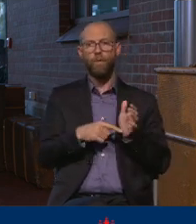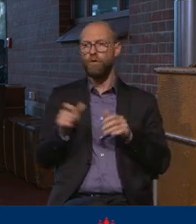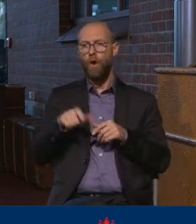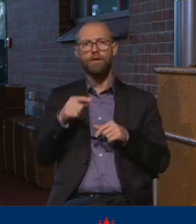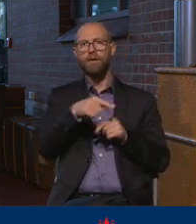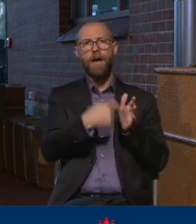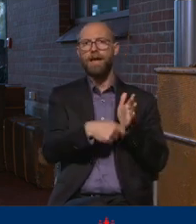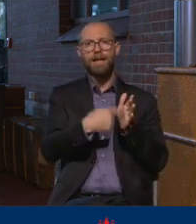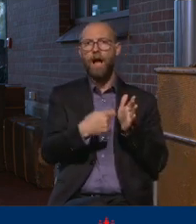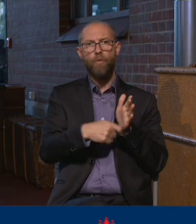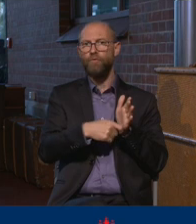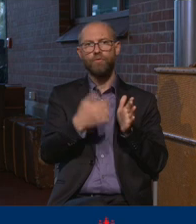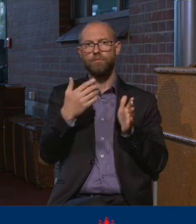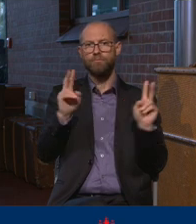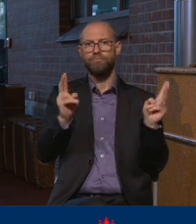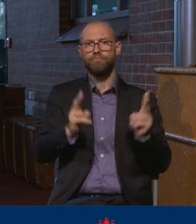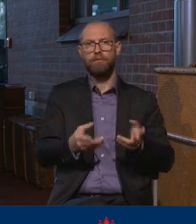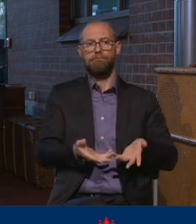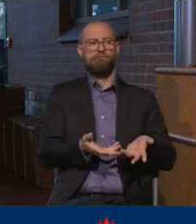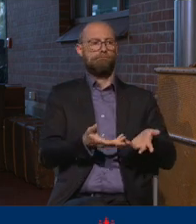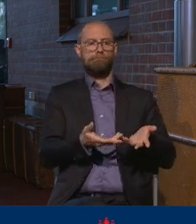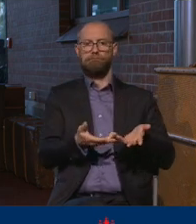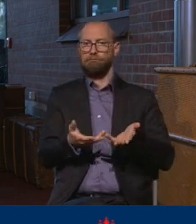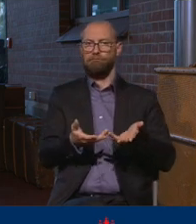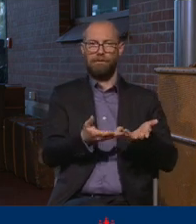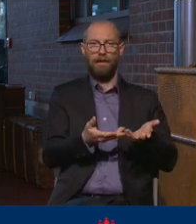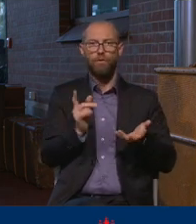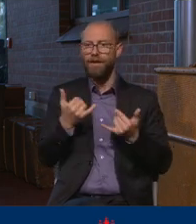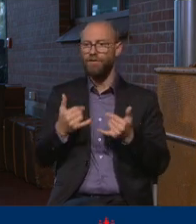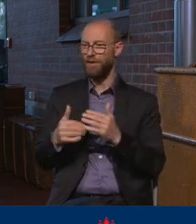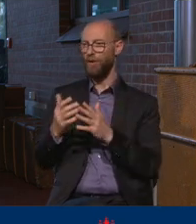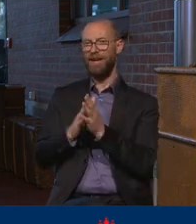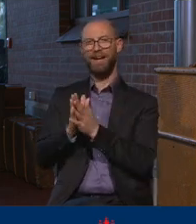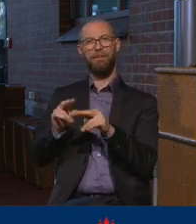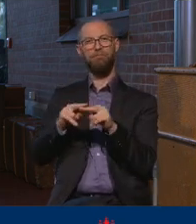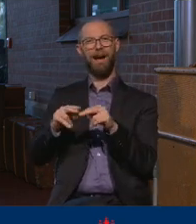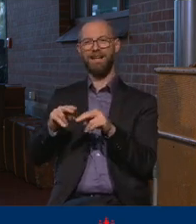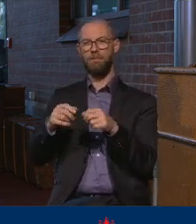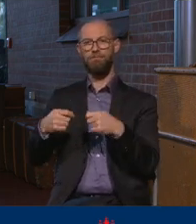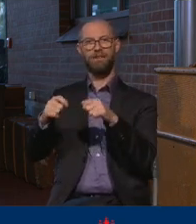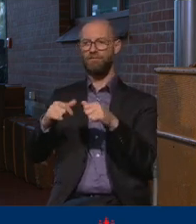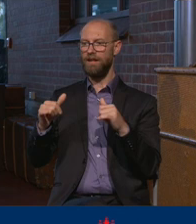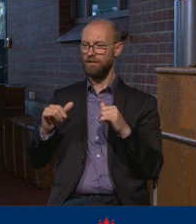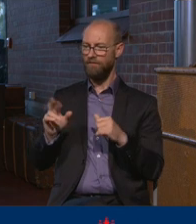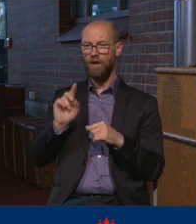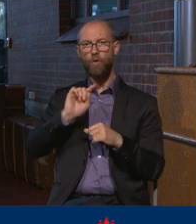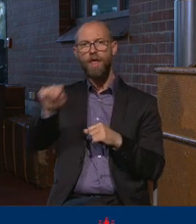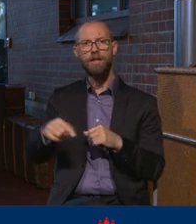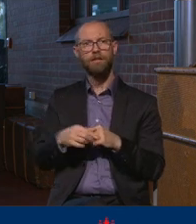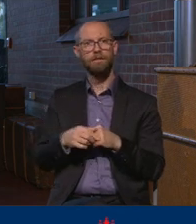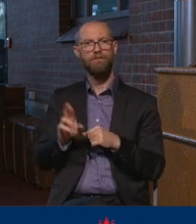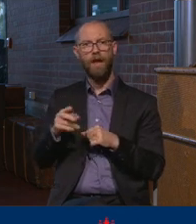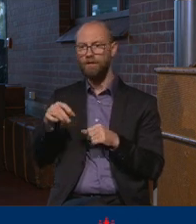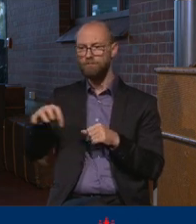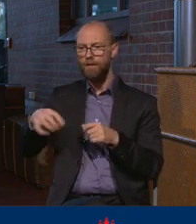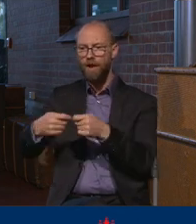eingekauft haben wie sie vorher eingekauft haben und wie soll denn das funktionieren dass wir jetzt wieder ein marktplatz noch wie soll es belebt werden wie soll das funktionieren